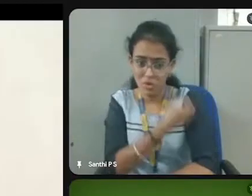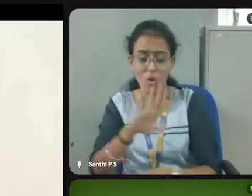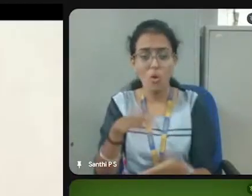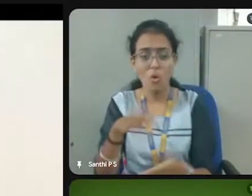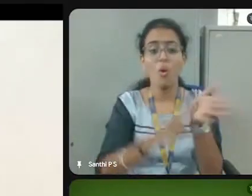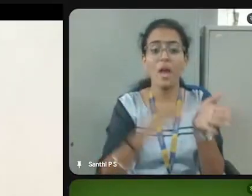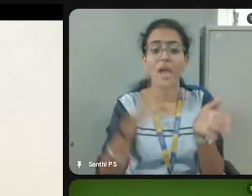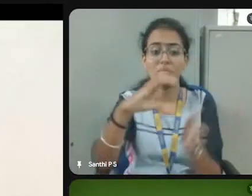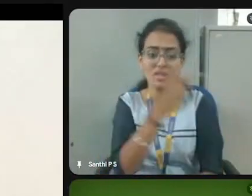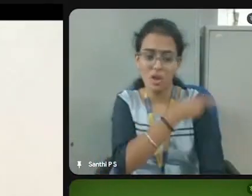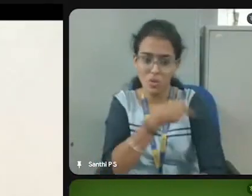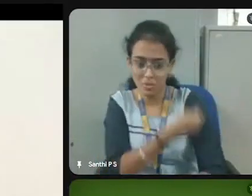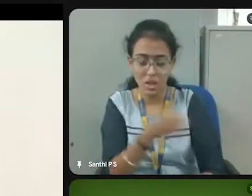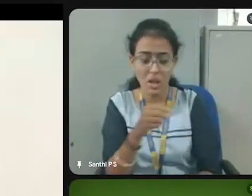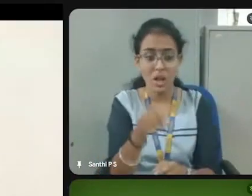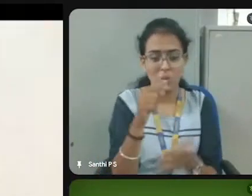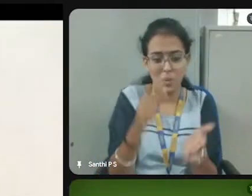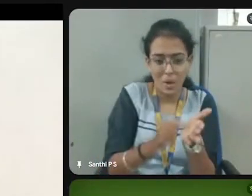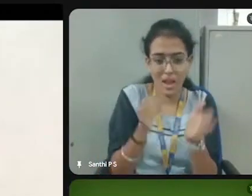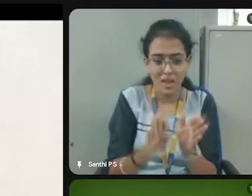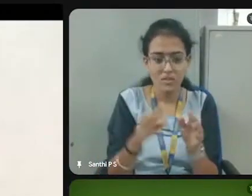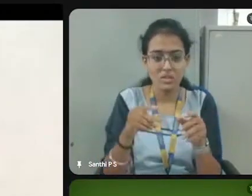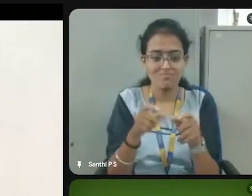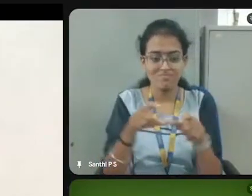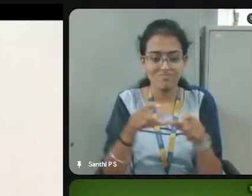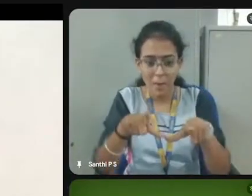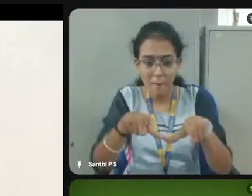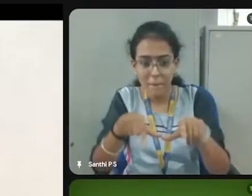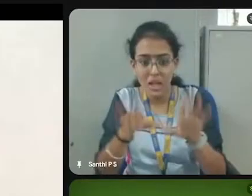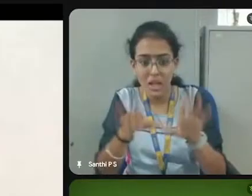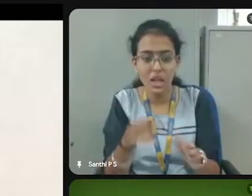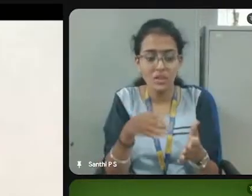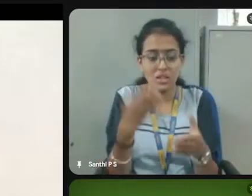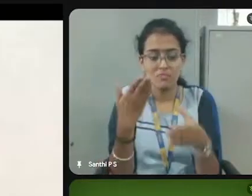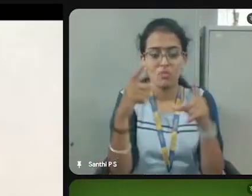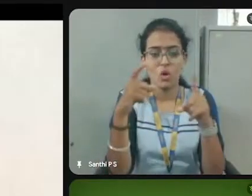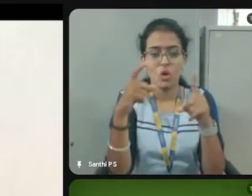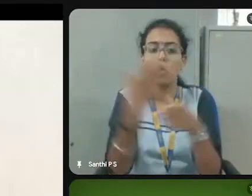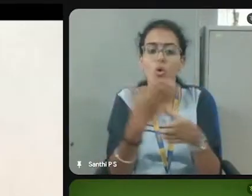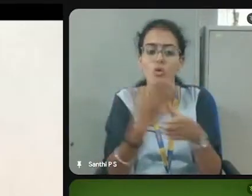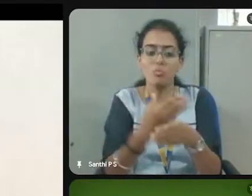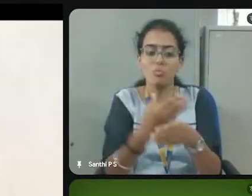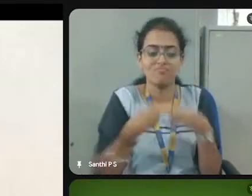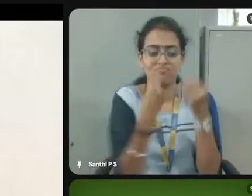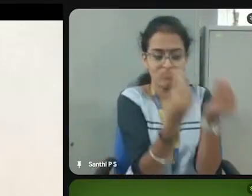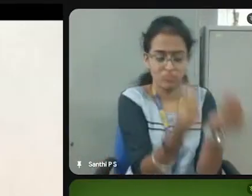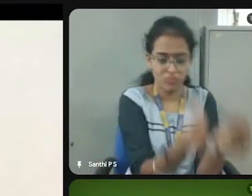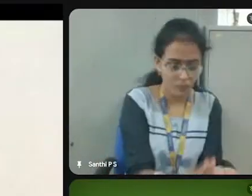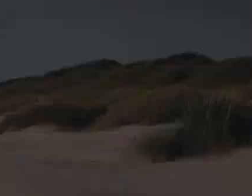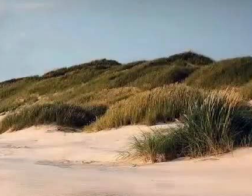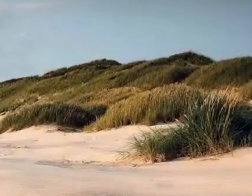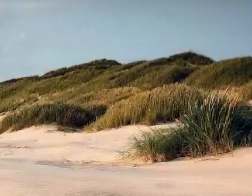കോളേജിലും നിശ്ചയിക്കപ്പെട്ട ദിവസങ്ങളിൽ മെഡിക്കൽ ബോർഡ് കൂടുന്നുണ്ട്. അപ്പം ഈ രേഖകളുമായി മെഡിക്കൽ അതോറിറ്റിയുടെ മുന്നിൽ